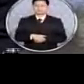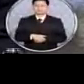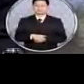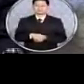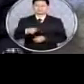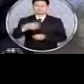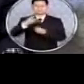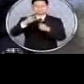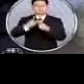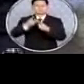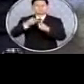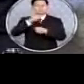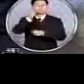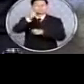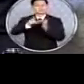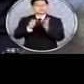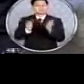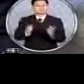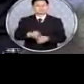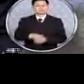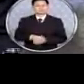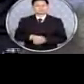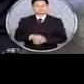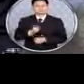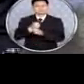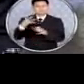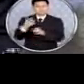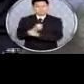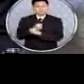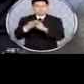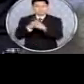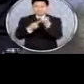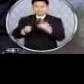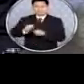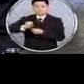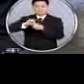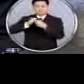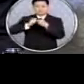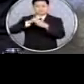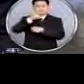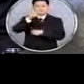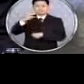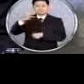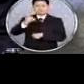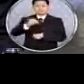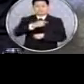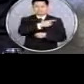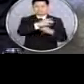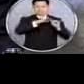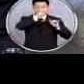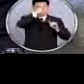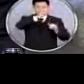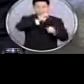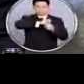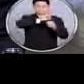在这三年半的时间，我们失业人数增加了6.8万，民进党增加